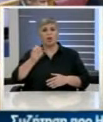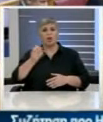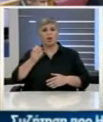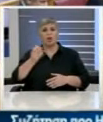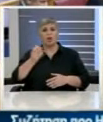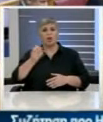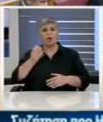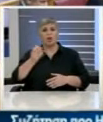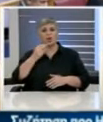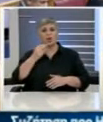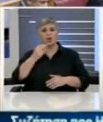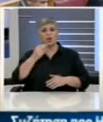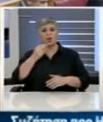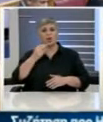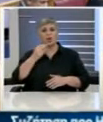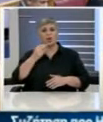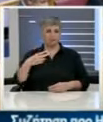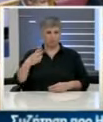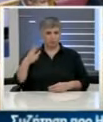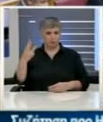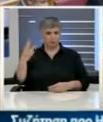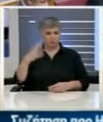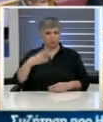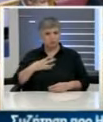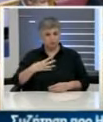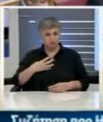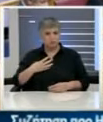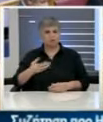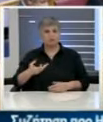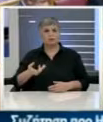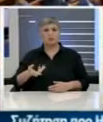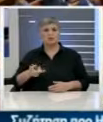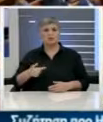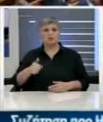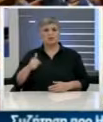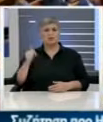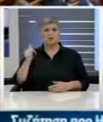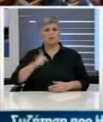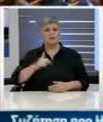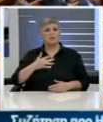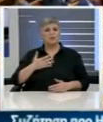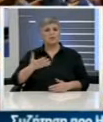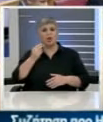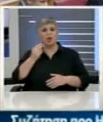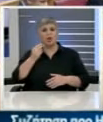προοπτικές της οικονομίας το ερώτημα